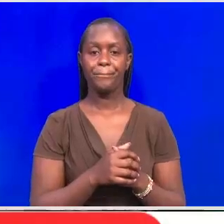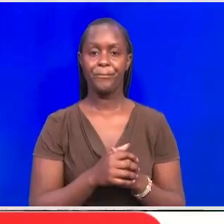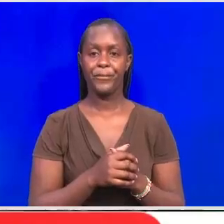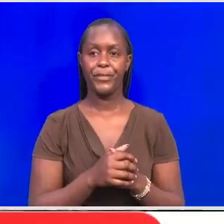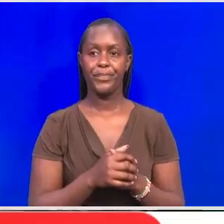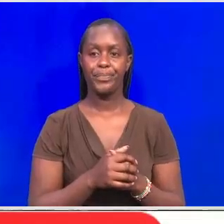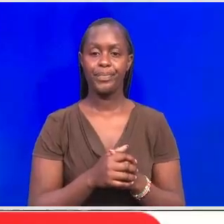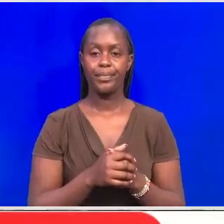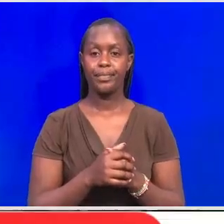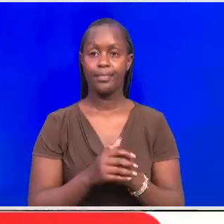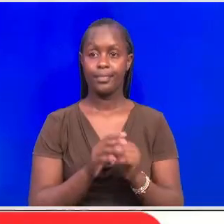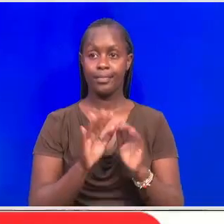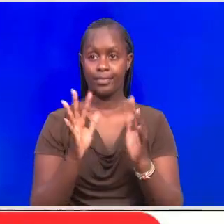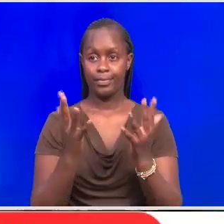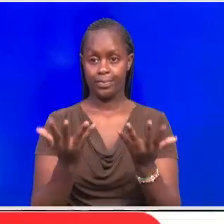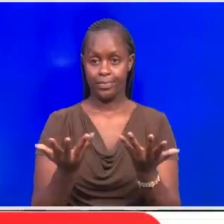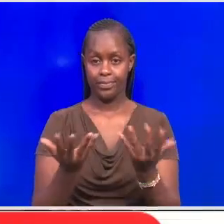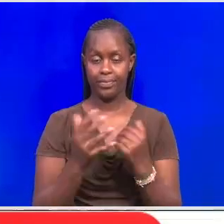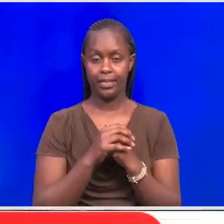2024 is as follows.